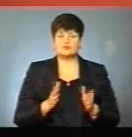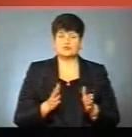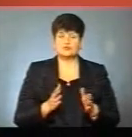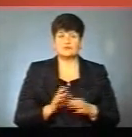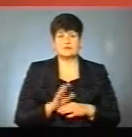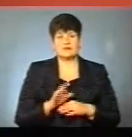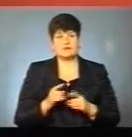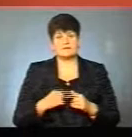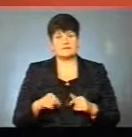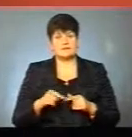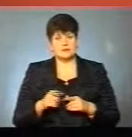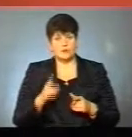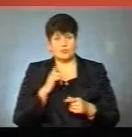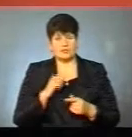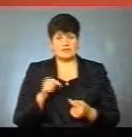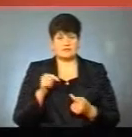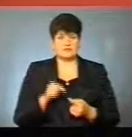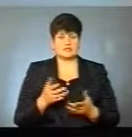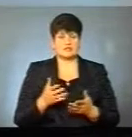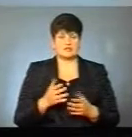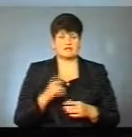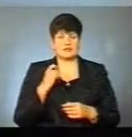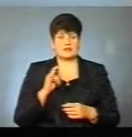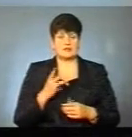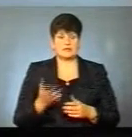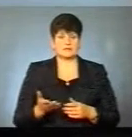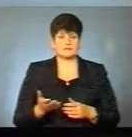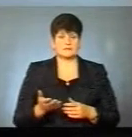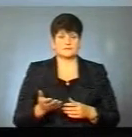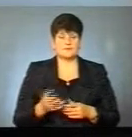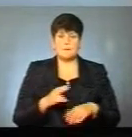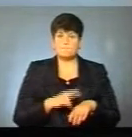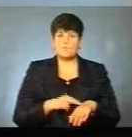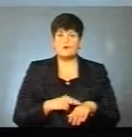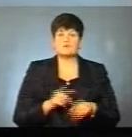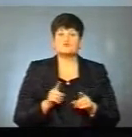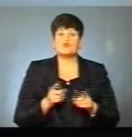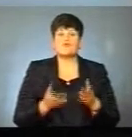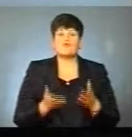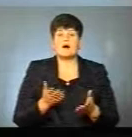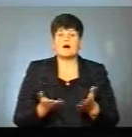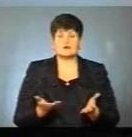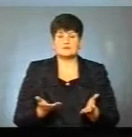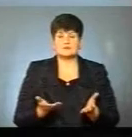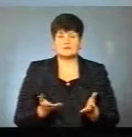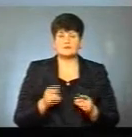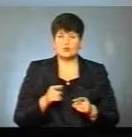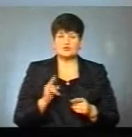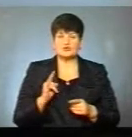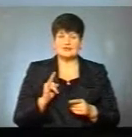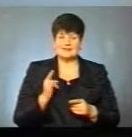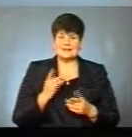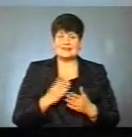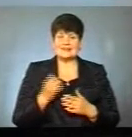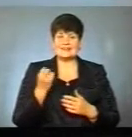доправлення до відділка, поки не визначать вік дитини? Ну, поліцейські в чому вагаються? В тому, що дитині є